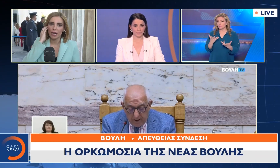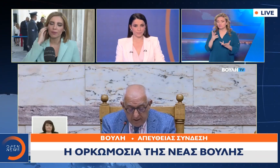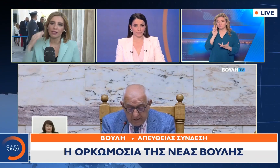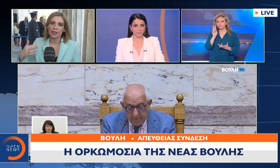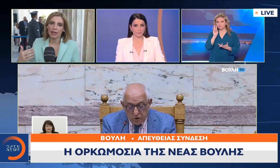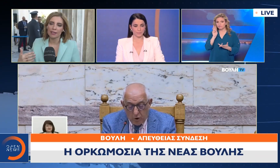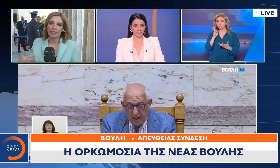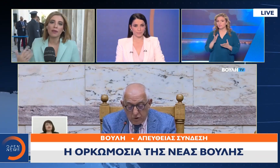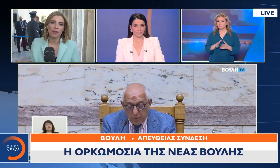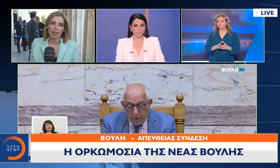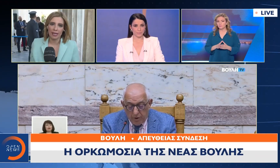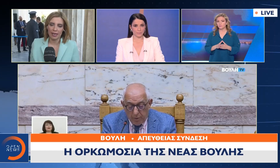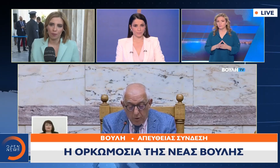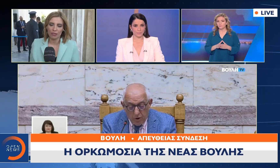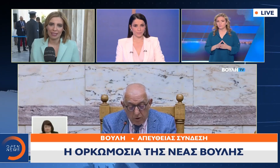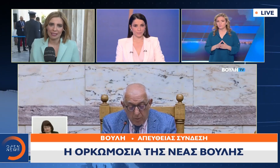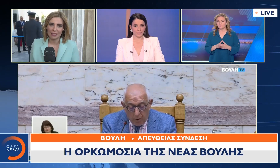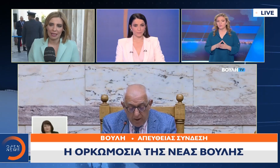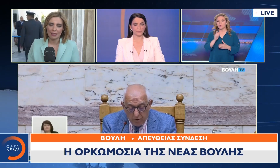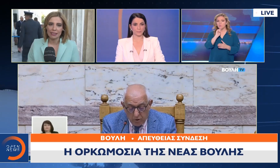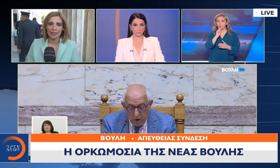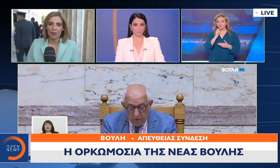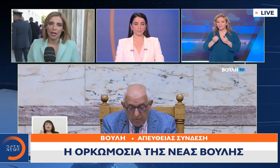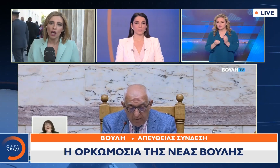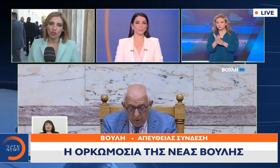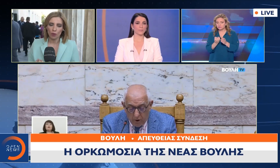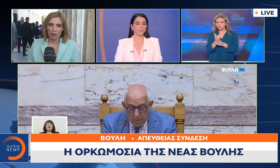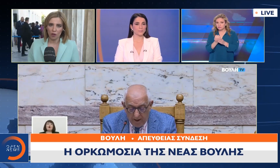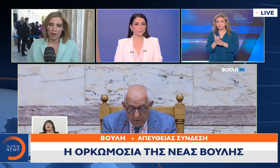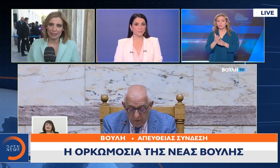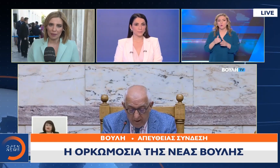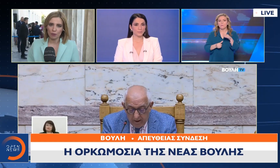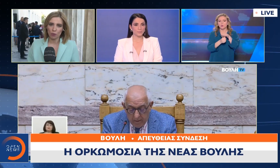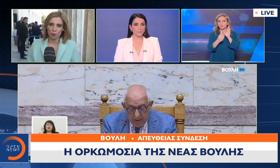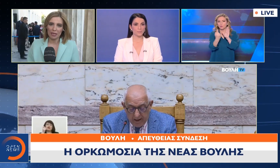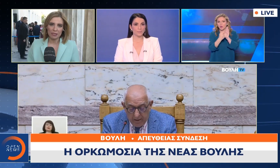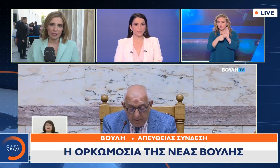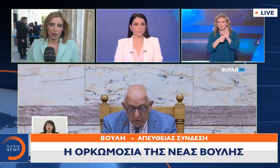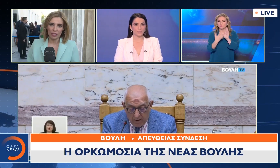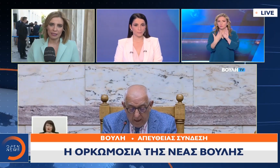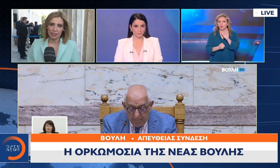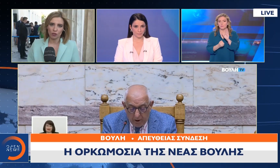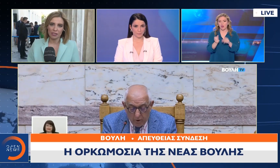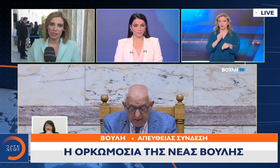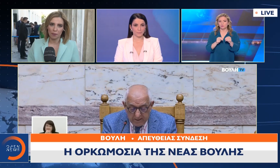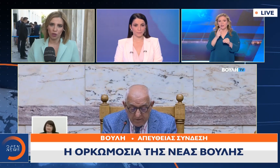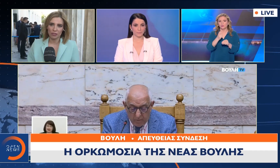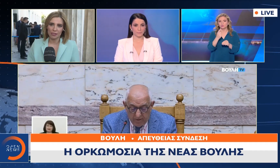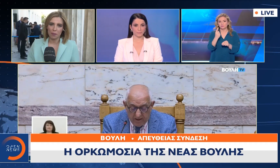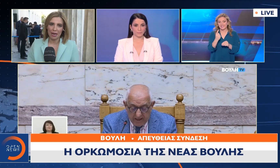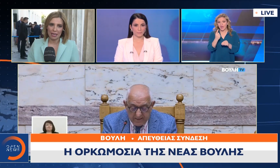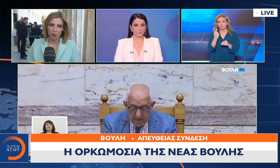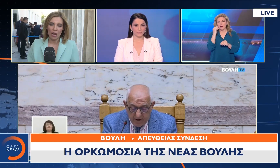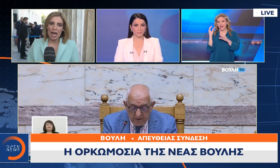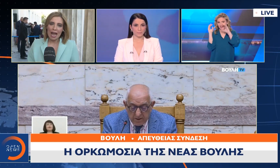έχουν συντμηθεί οι πολιτικές εξελίξεις. Δηλαδή, το Προεδρικό Διάταγμα με το οποίο πήγαμε στις εκλογές της